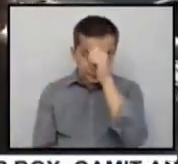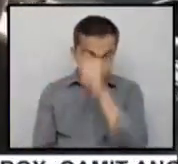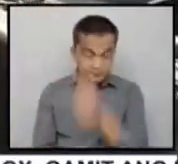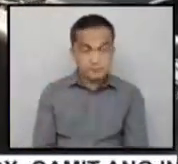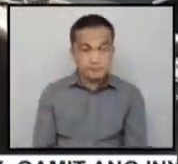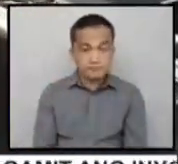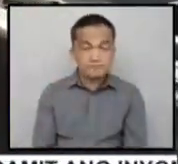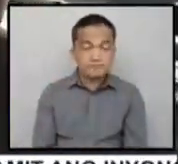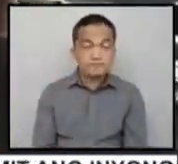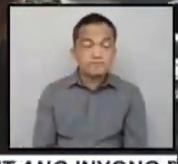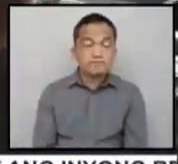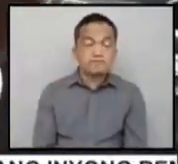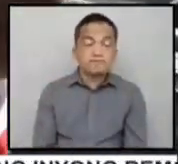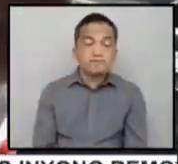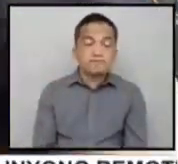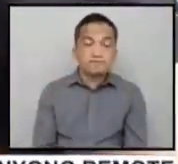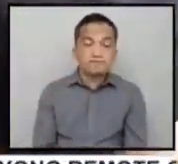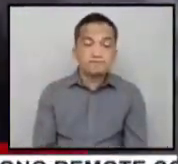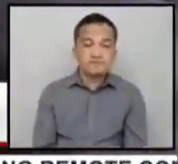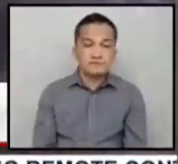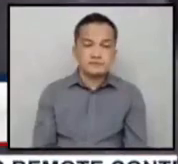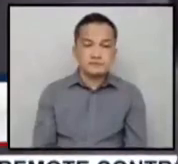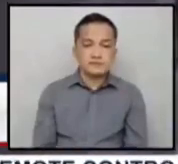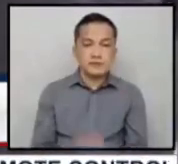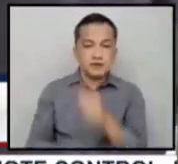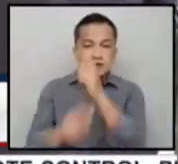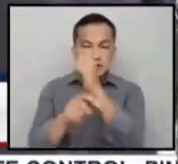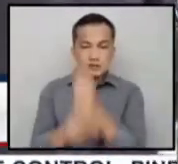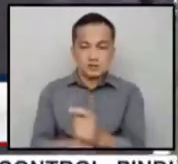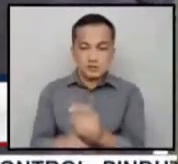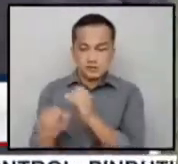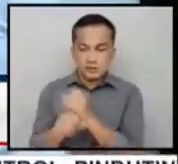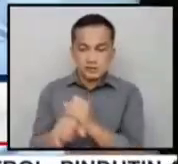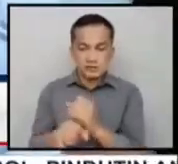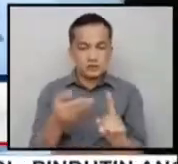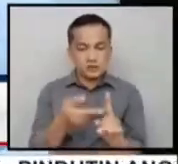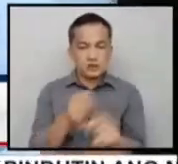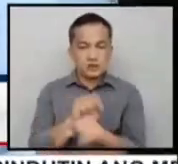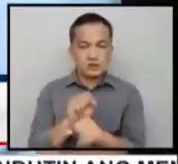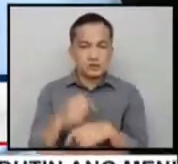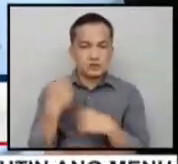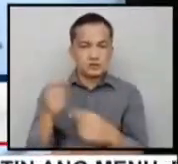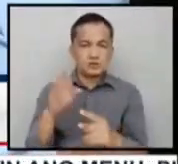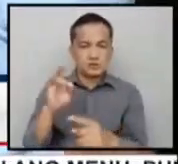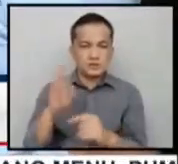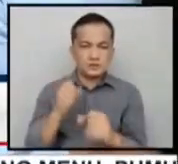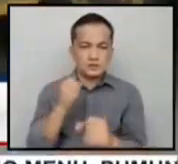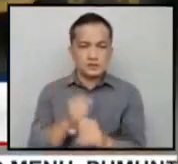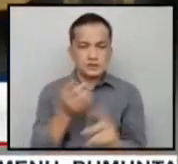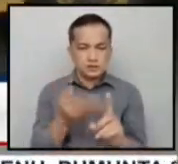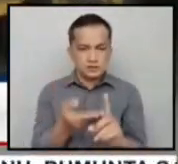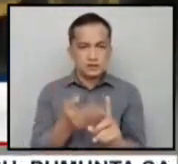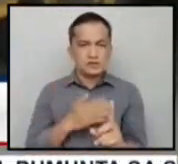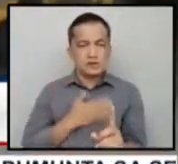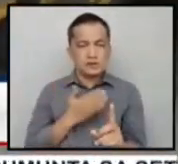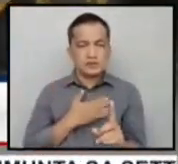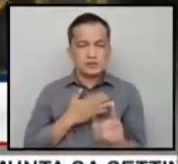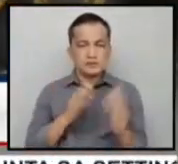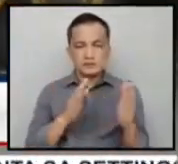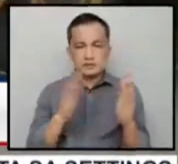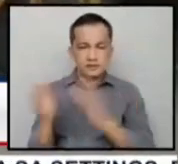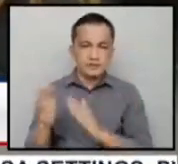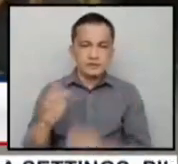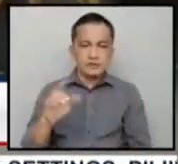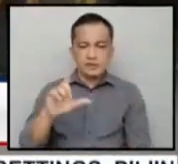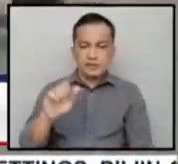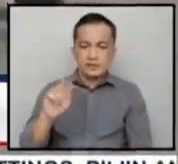Pamamasada na ng traditional jeepney ang hanap buhay ni Angelico sa loob ng 7 taon. Kaya laking tuwa niya nang malamang pinalawig pa ng Land